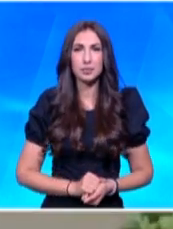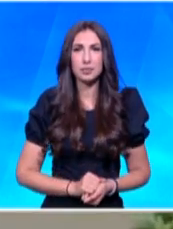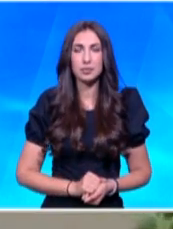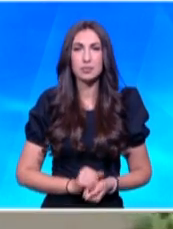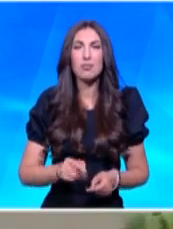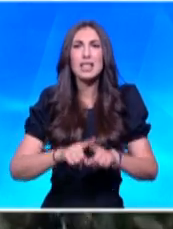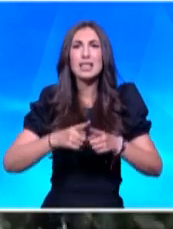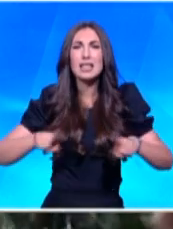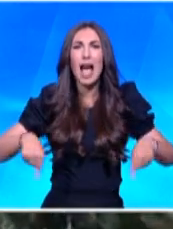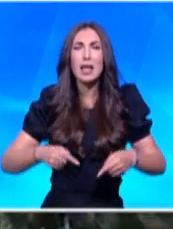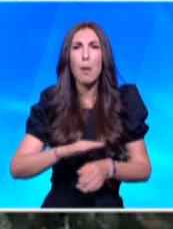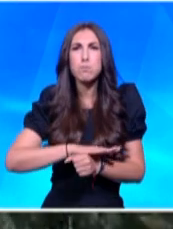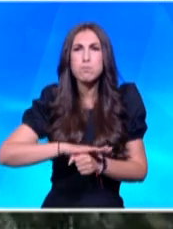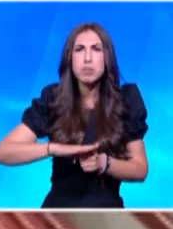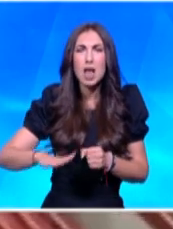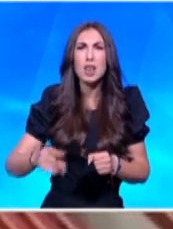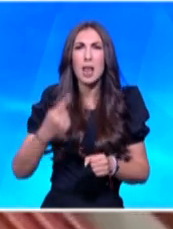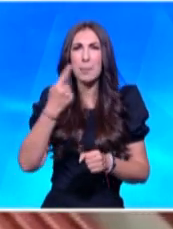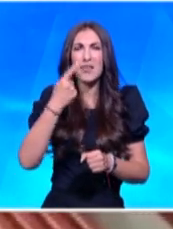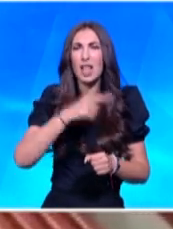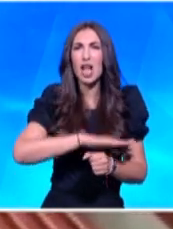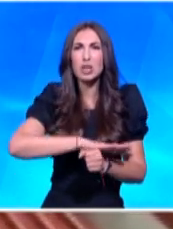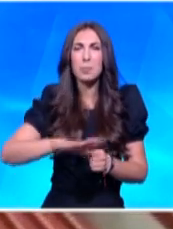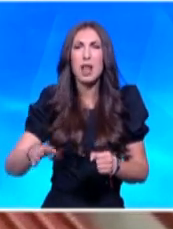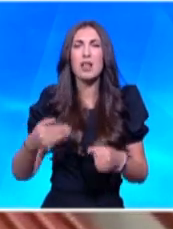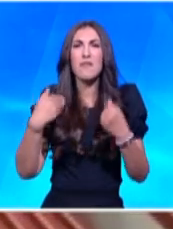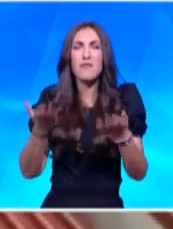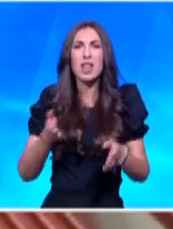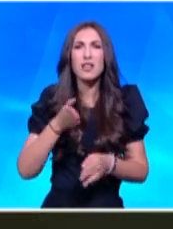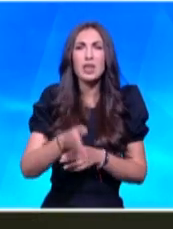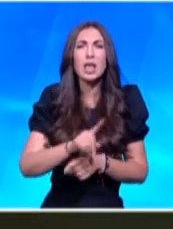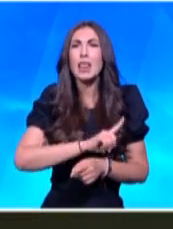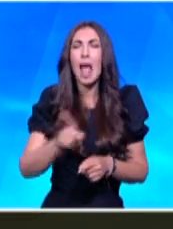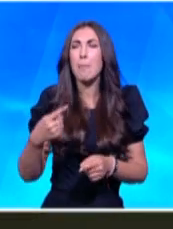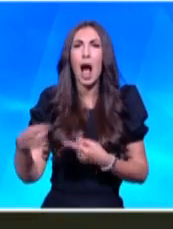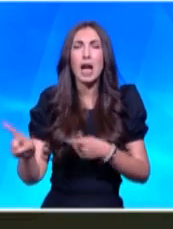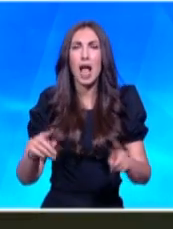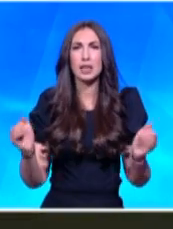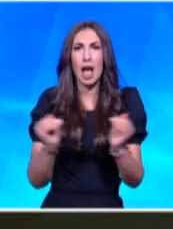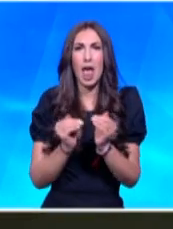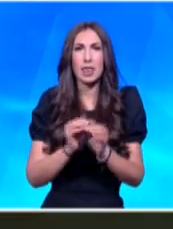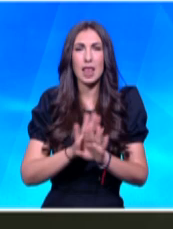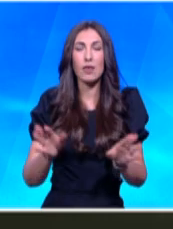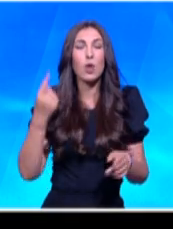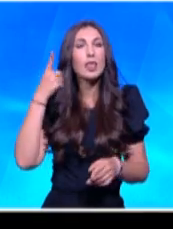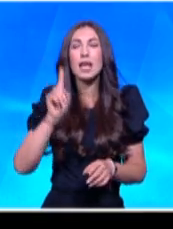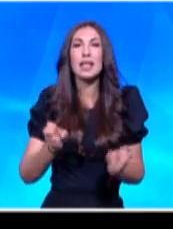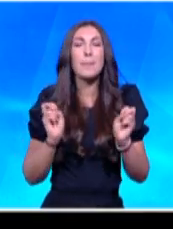Стаите са пълни, първи етаж целе. Вънка, вътре няма никаква разлика. Не знам просто как ще се